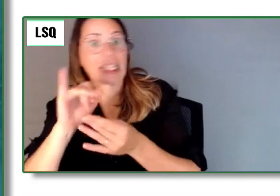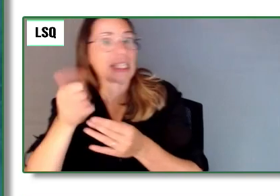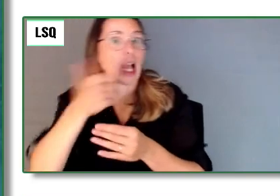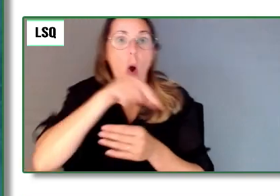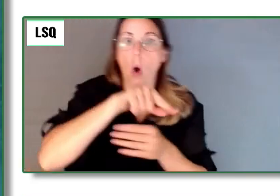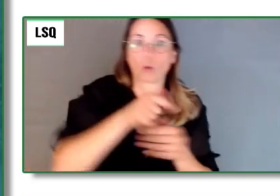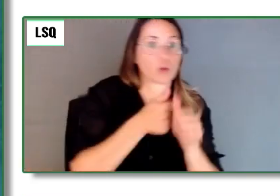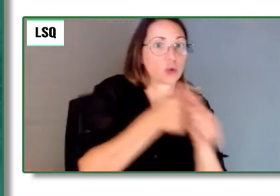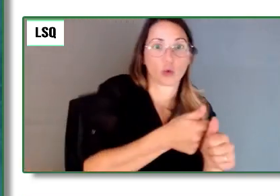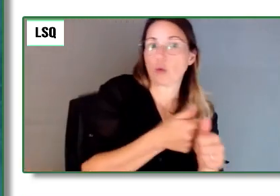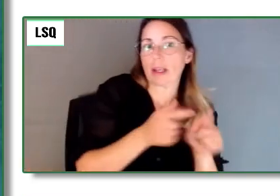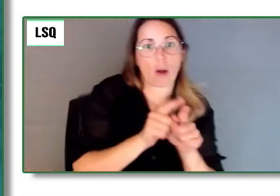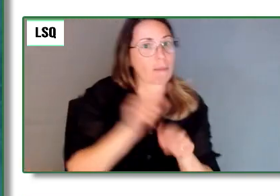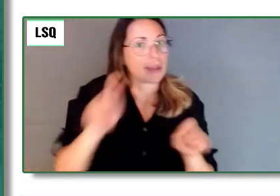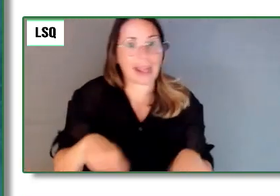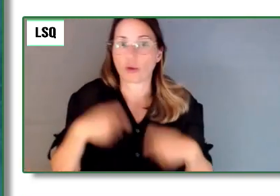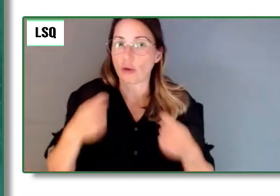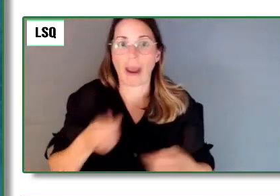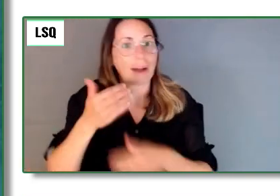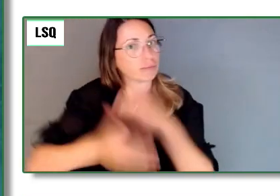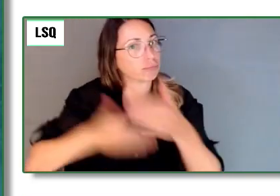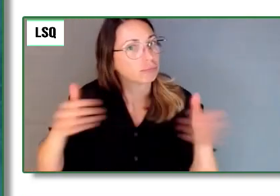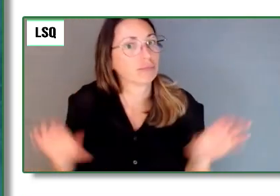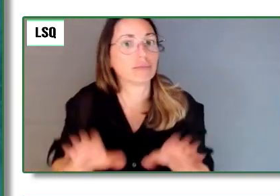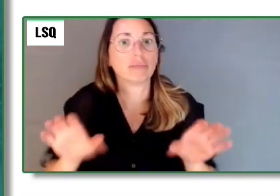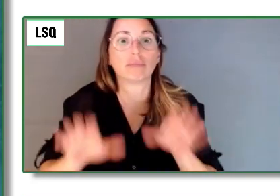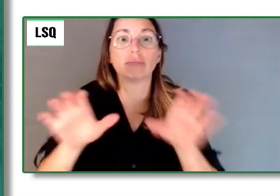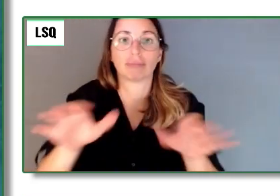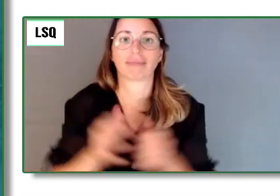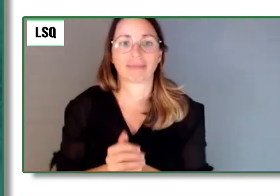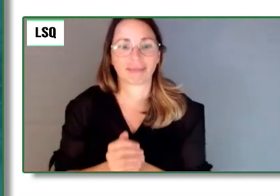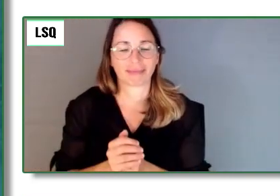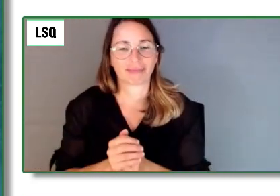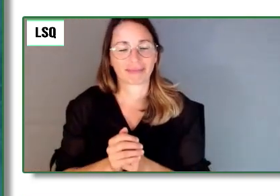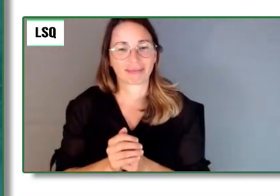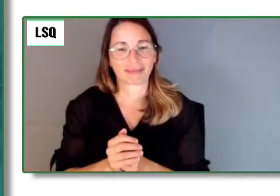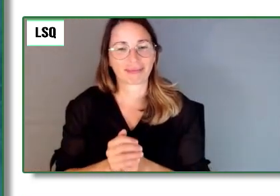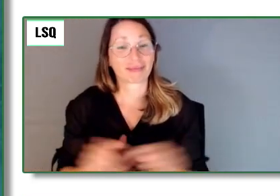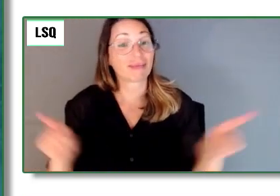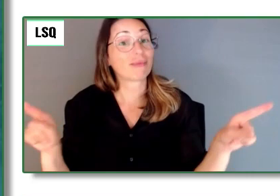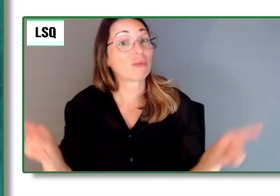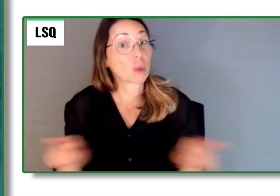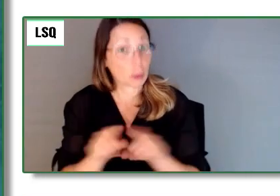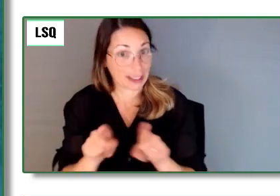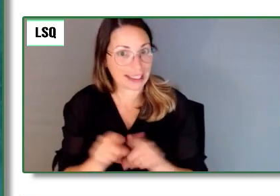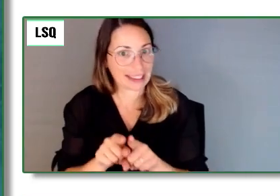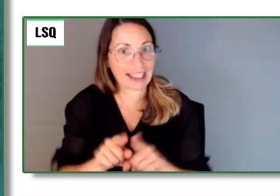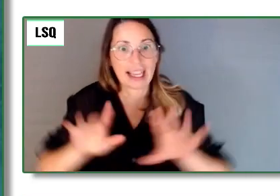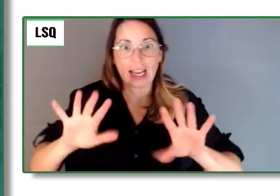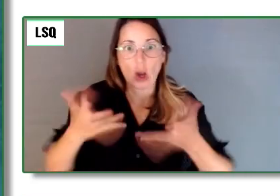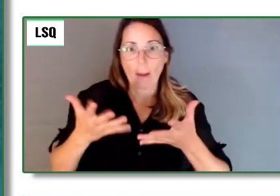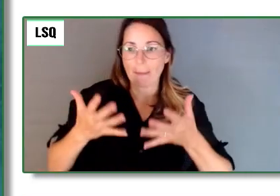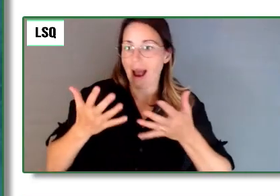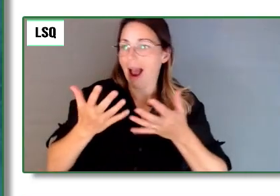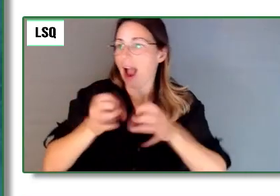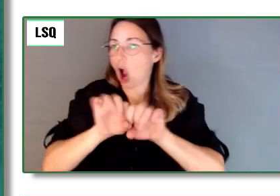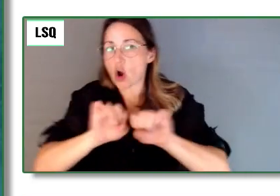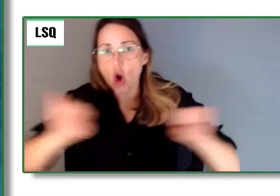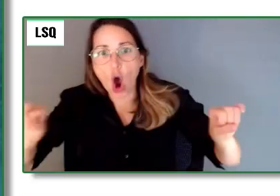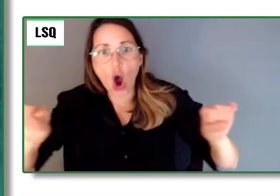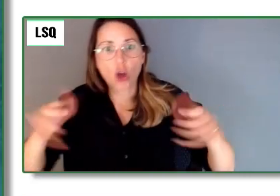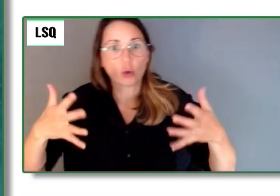les bâtons pour guider la personne côte à côte. Il existe toutes sortes de possibilités, des techniques